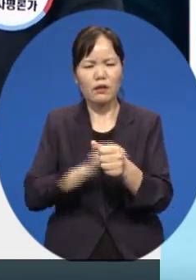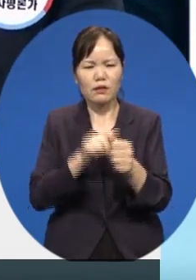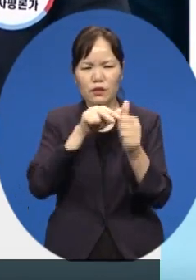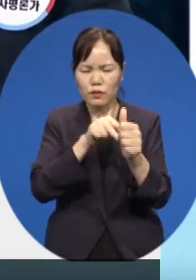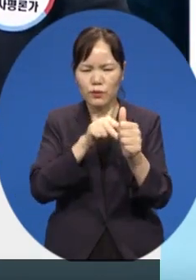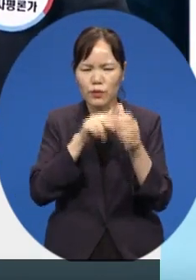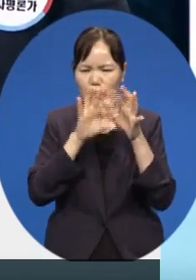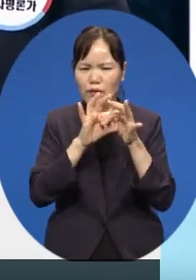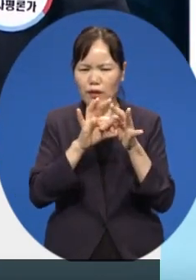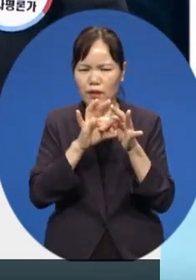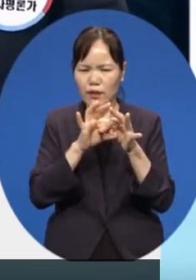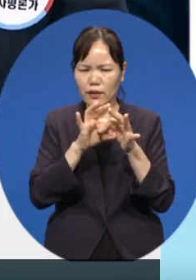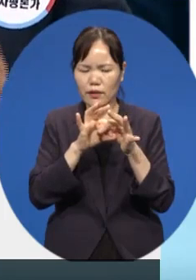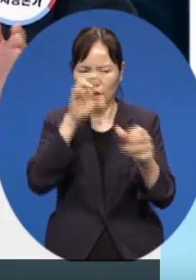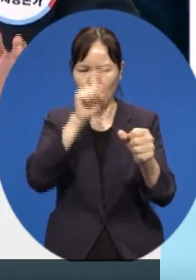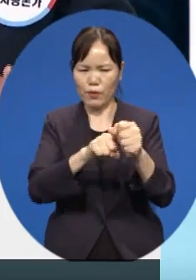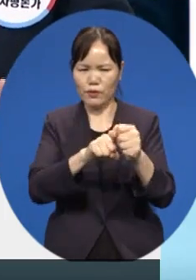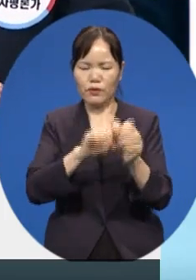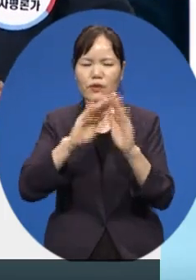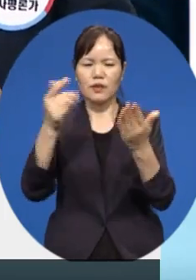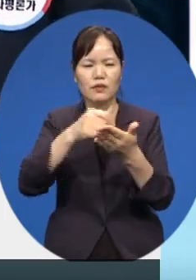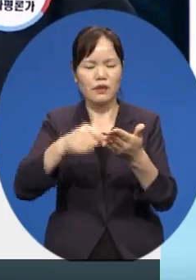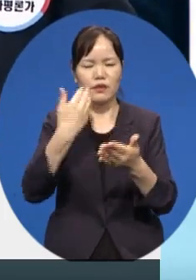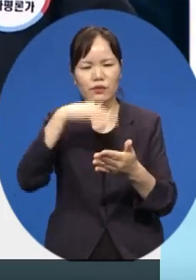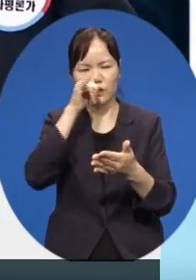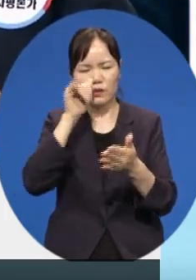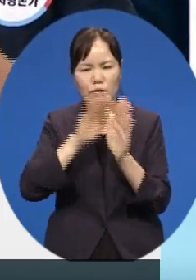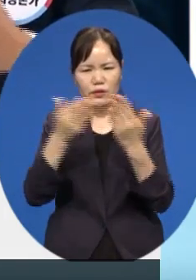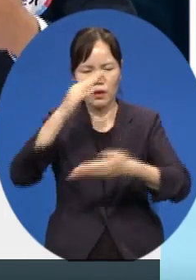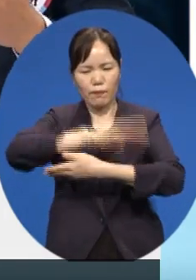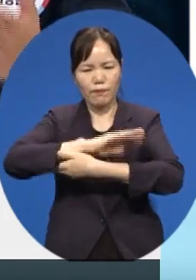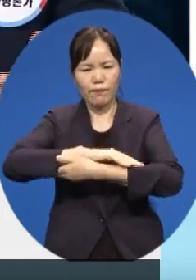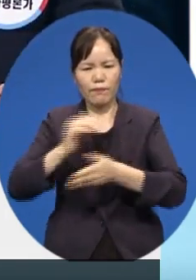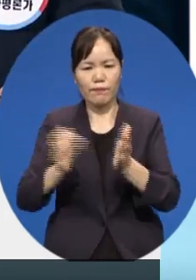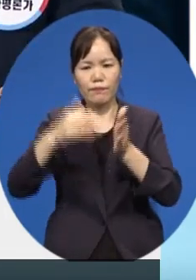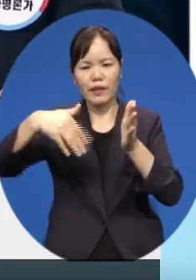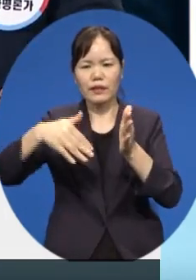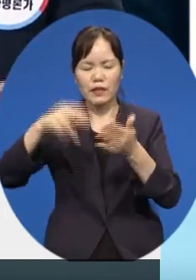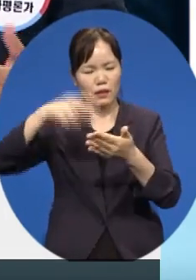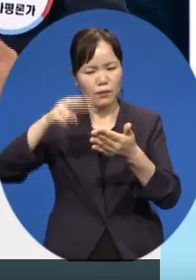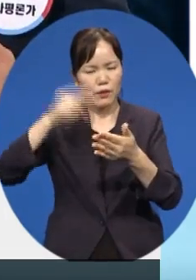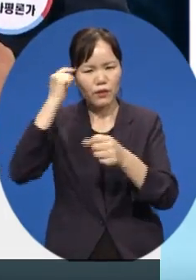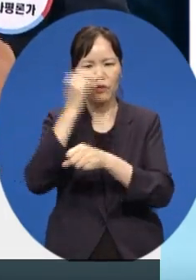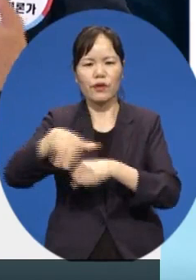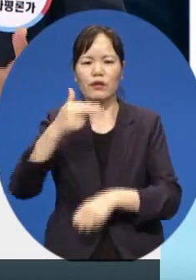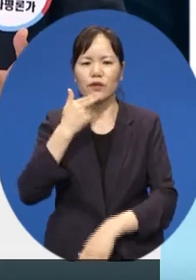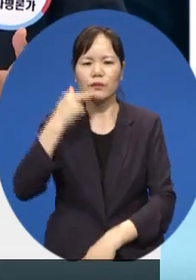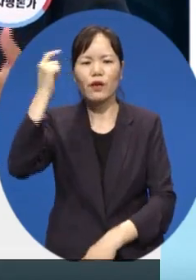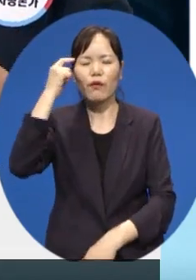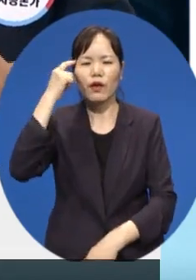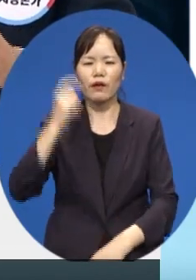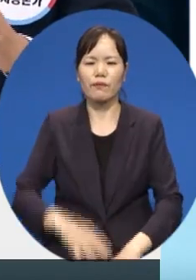고려해서 책을 썼을 수도 있습니다. 저는 이 책은 아직 출간은 안 됐습니다만 네. 읽어볼 계획은 없습니다.